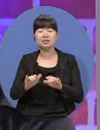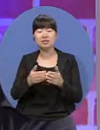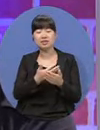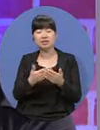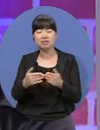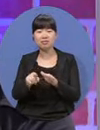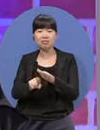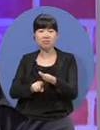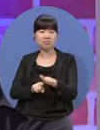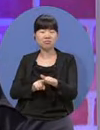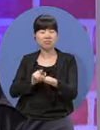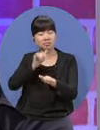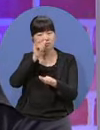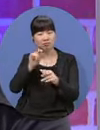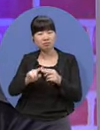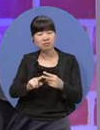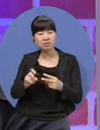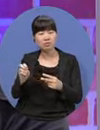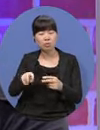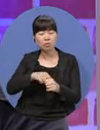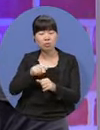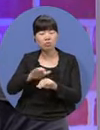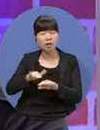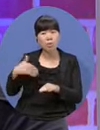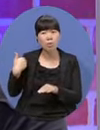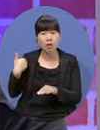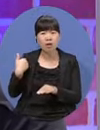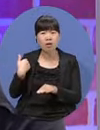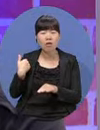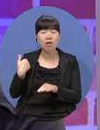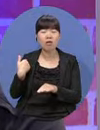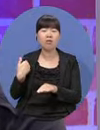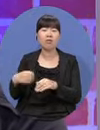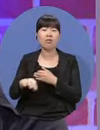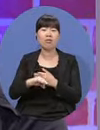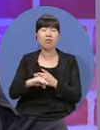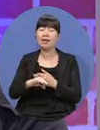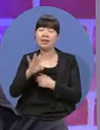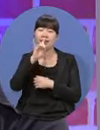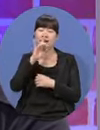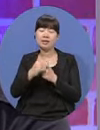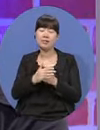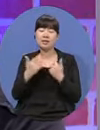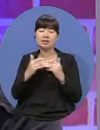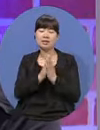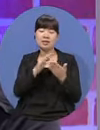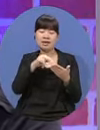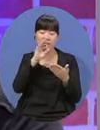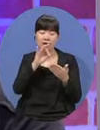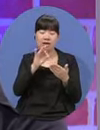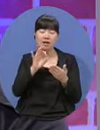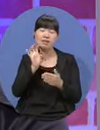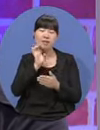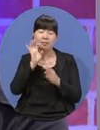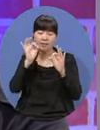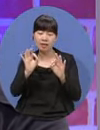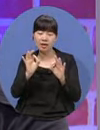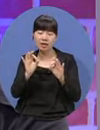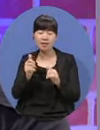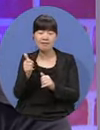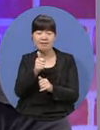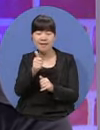흐름에 뒤쳐진다는 아니면 분위기를 모르고 있다든지 그래서 늘 책을 읽거나 카페를 들어가거나 뭐 이런 들를